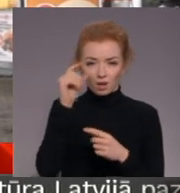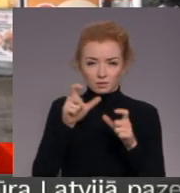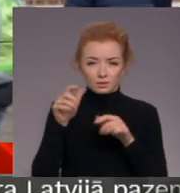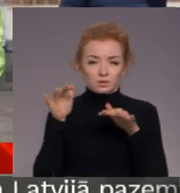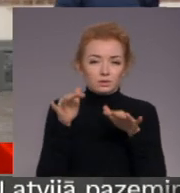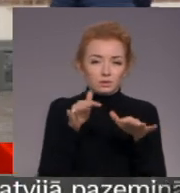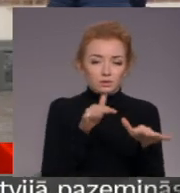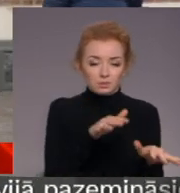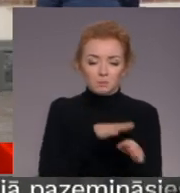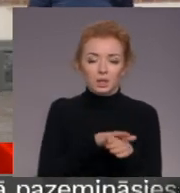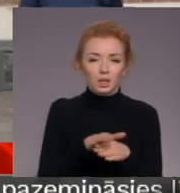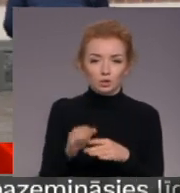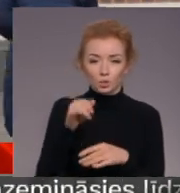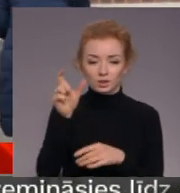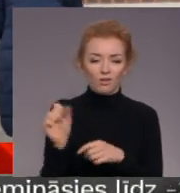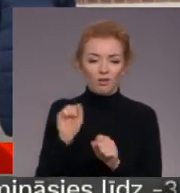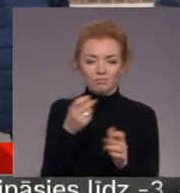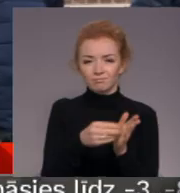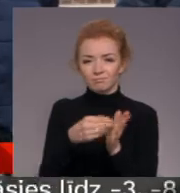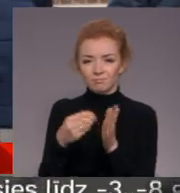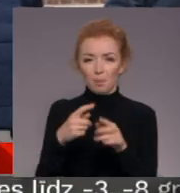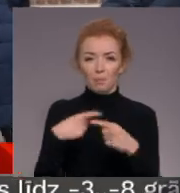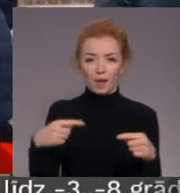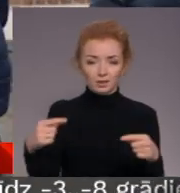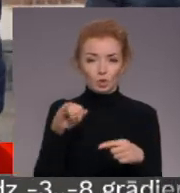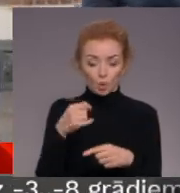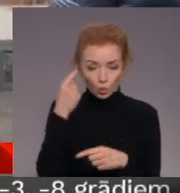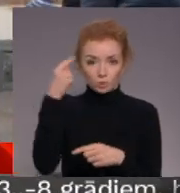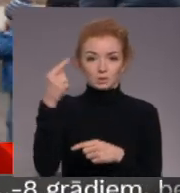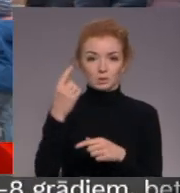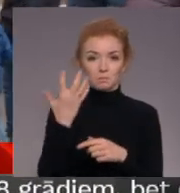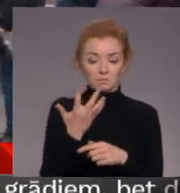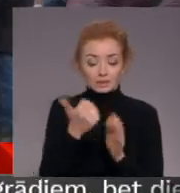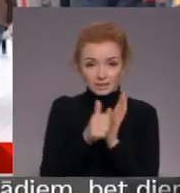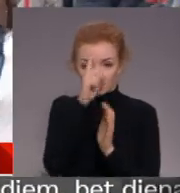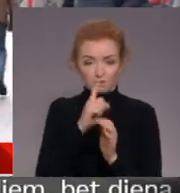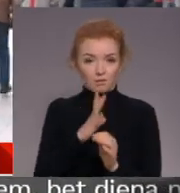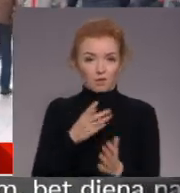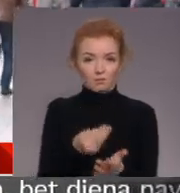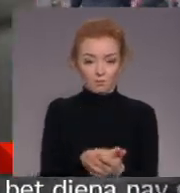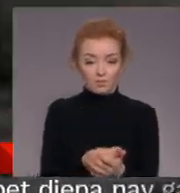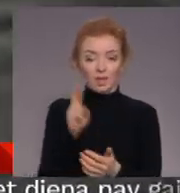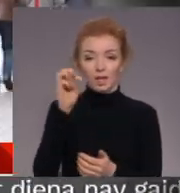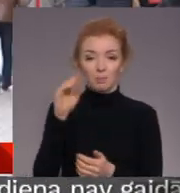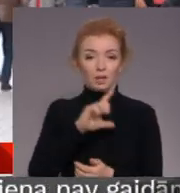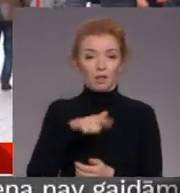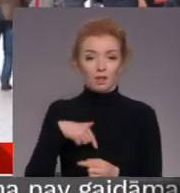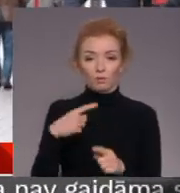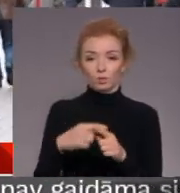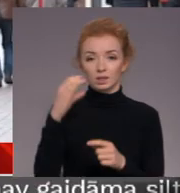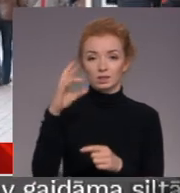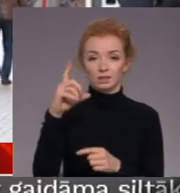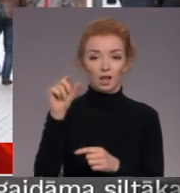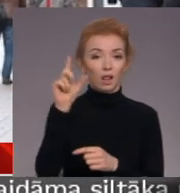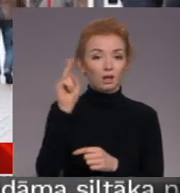kad veikali bija pārpildīti, jo cilvēki steidz pirkt preces, par kurām bija skaidrs, ka tās nedēļas nogalē pirkt nevarēs. Uzņēmumi Rimi Latvija un Circle K norāda,